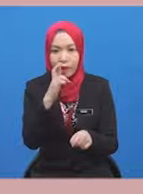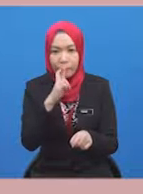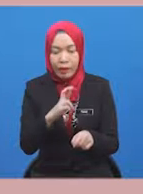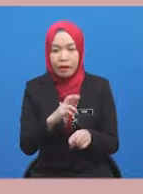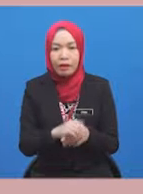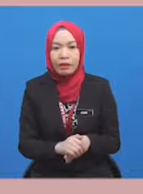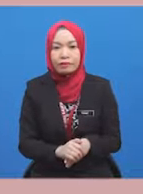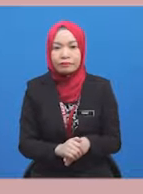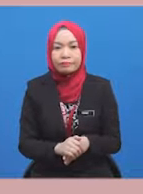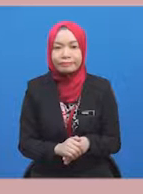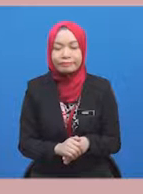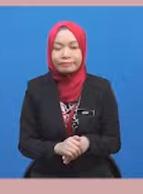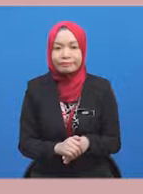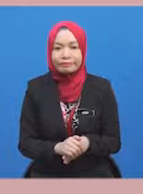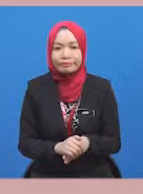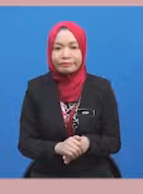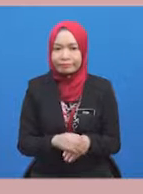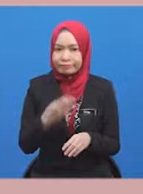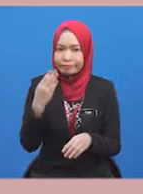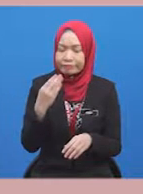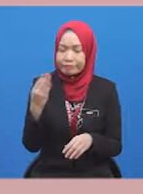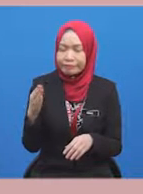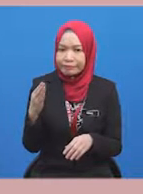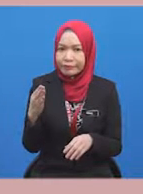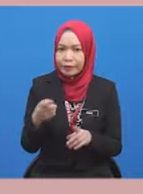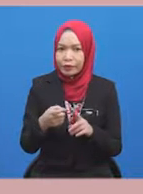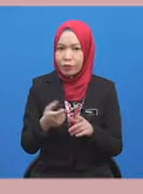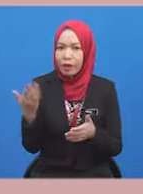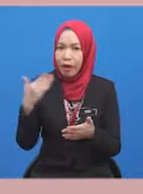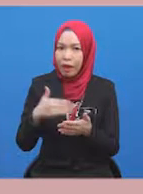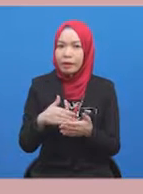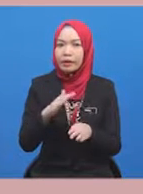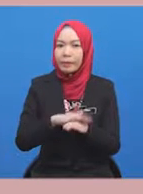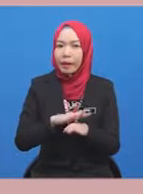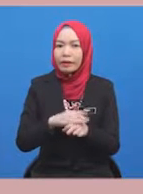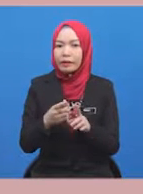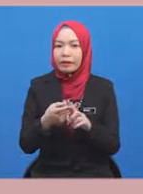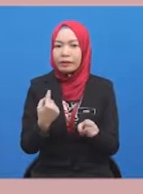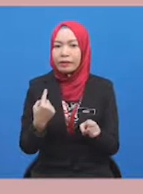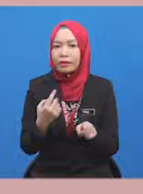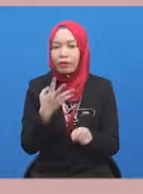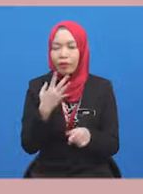juga, warna biru lebih banyak dari tiga warna lain.